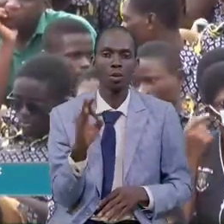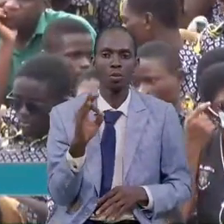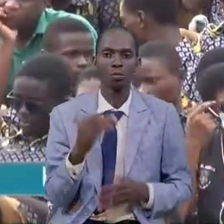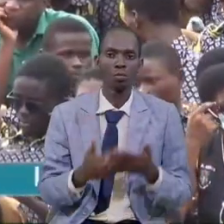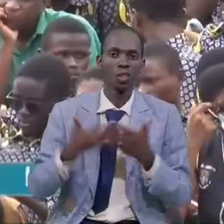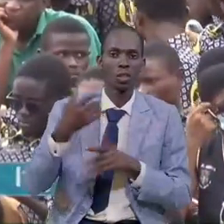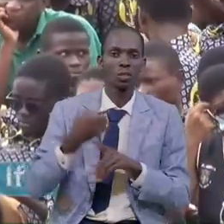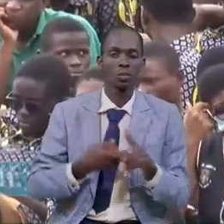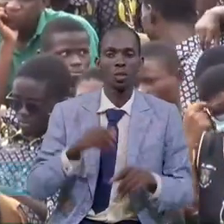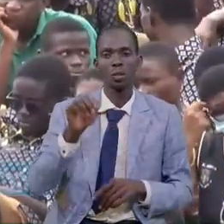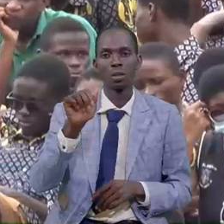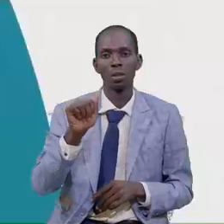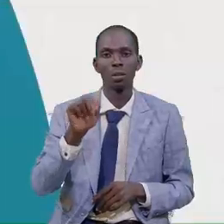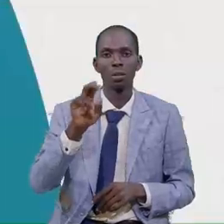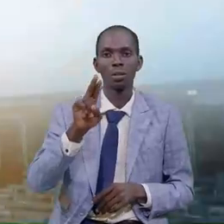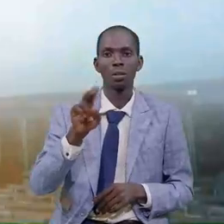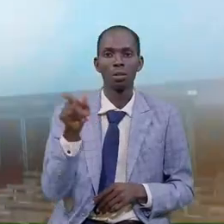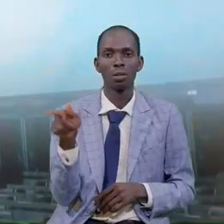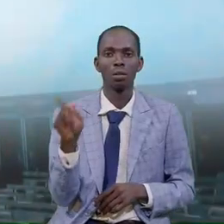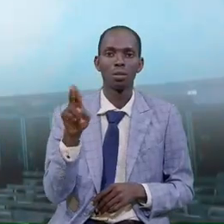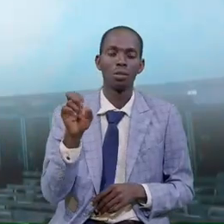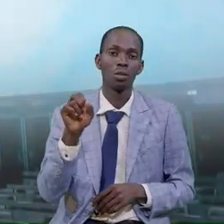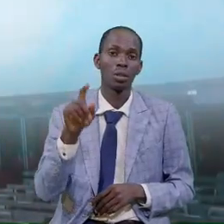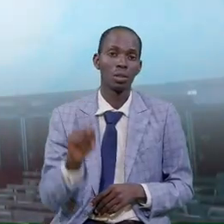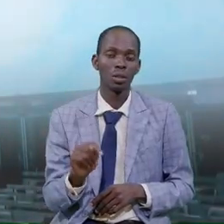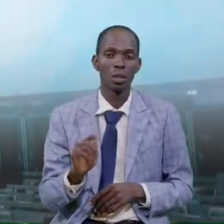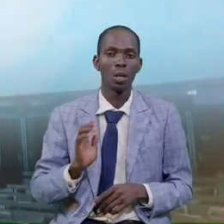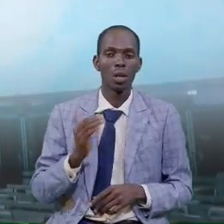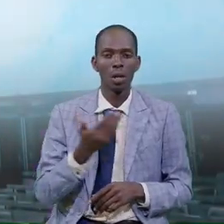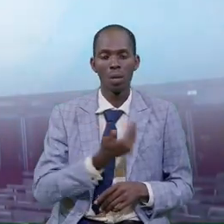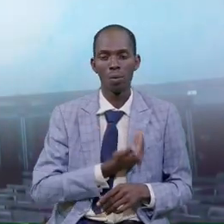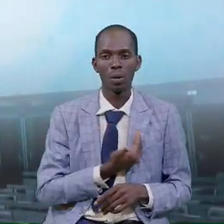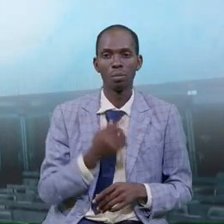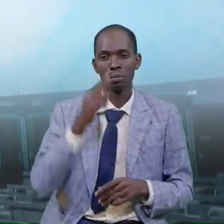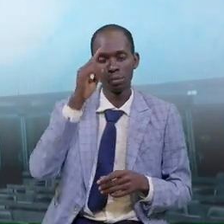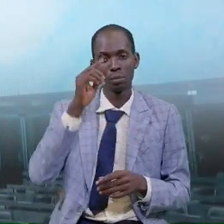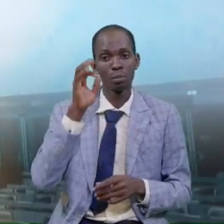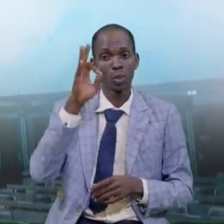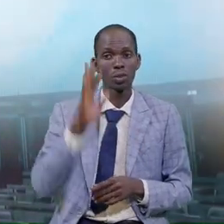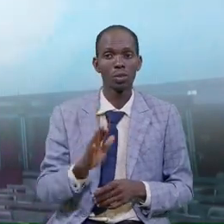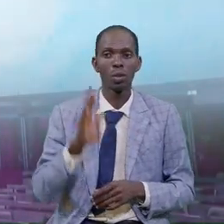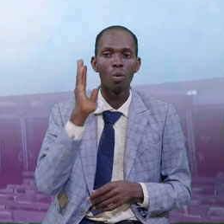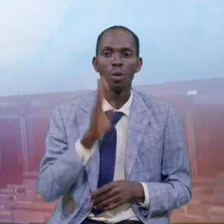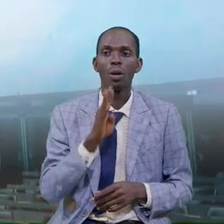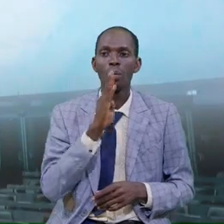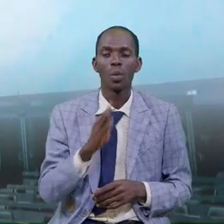Our pastor will be delighted to have you join this special banquet.